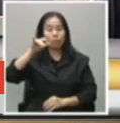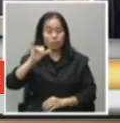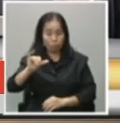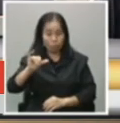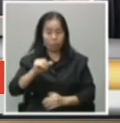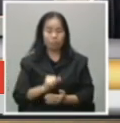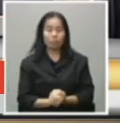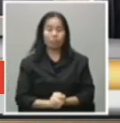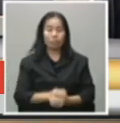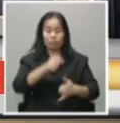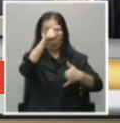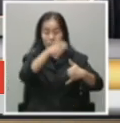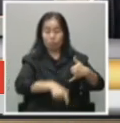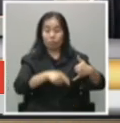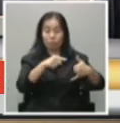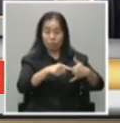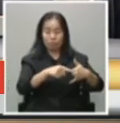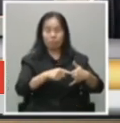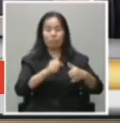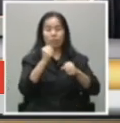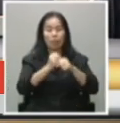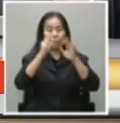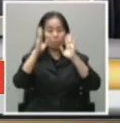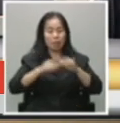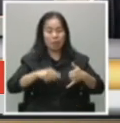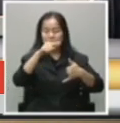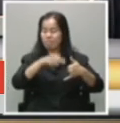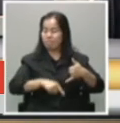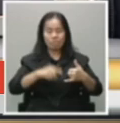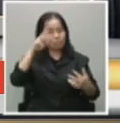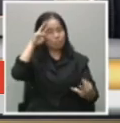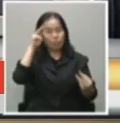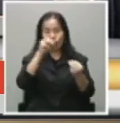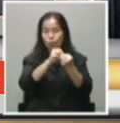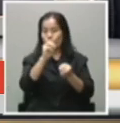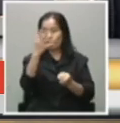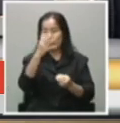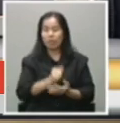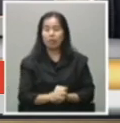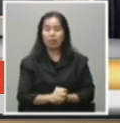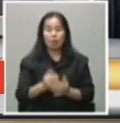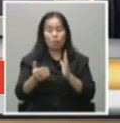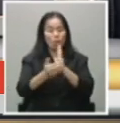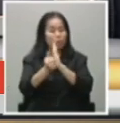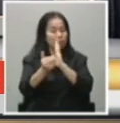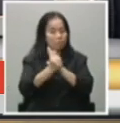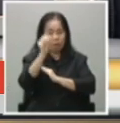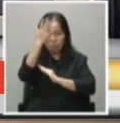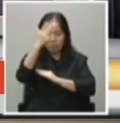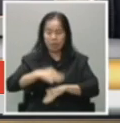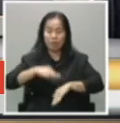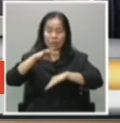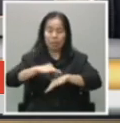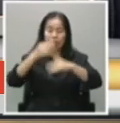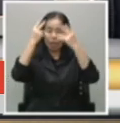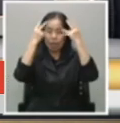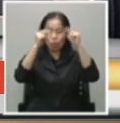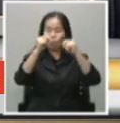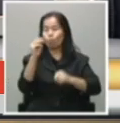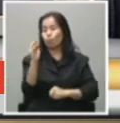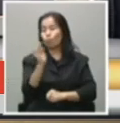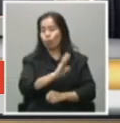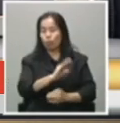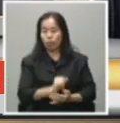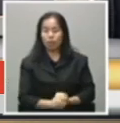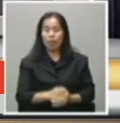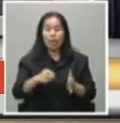เป็นบุคคลที่มีความประพฤติไม่เหมาะสมและไม่มีความสามารถที่จะดำรงตำแหน่งนายกรัฐมนตรี